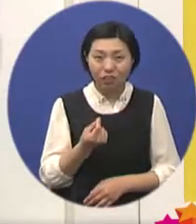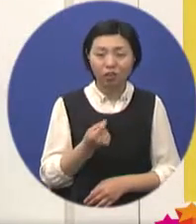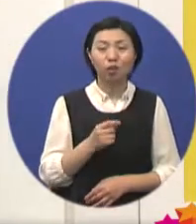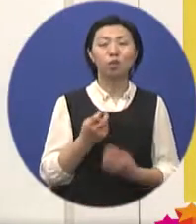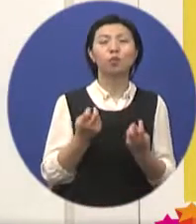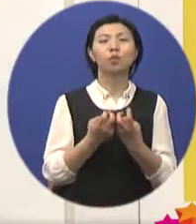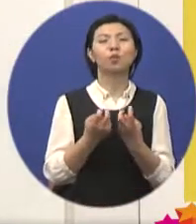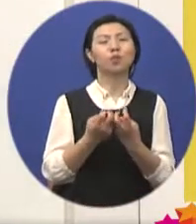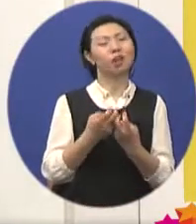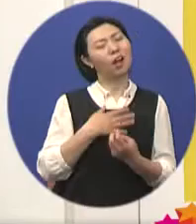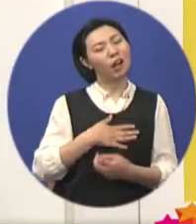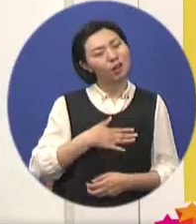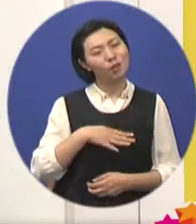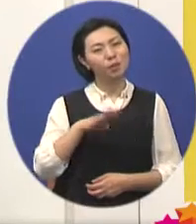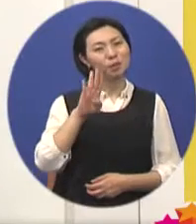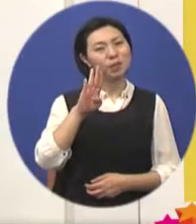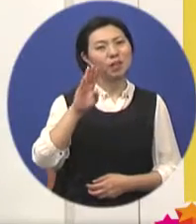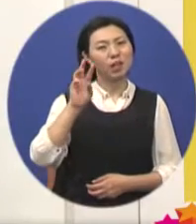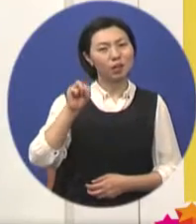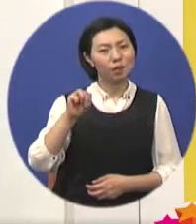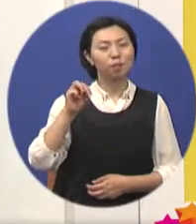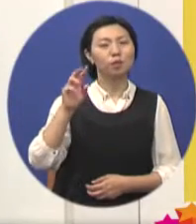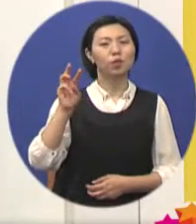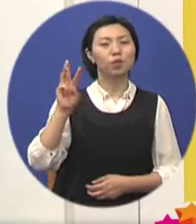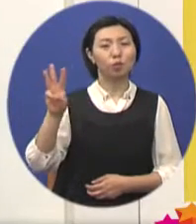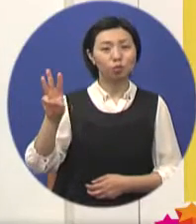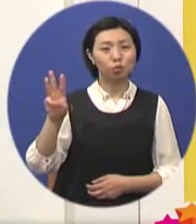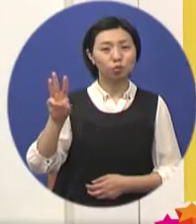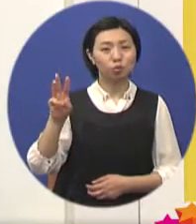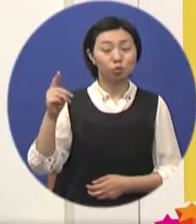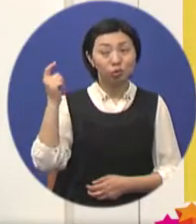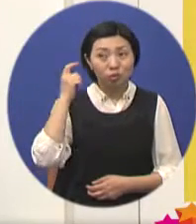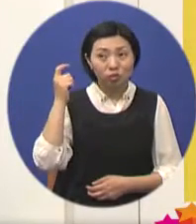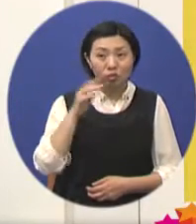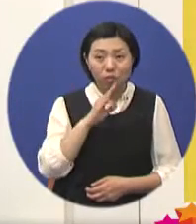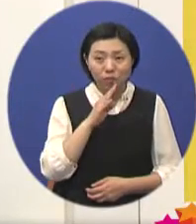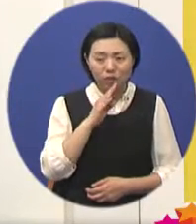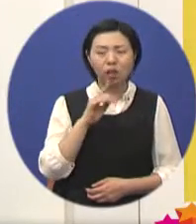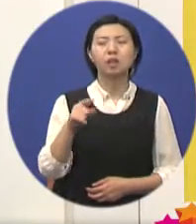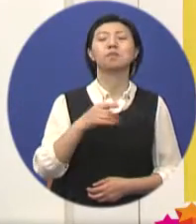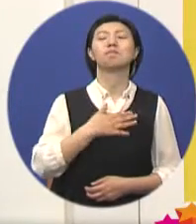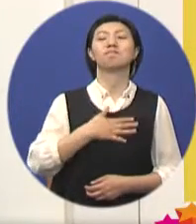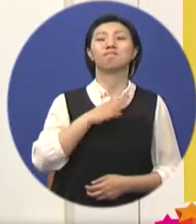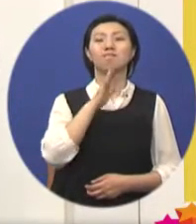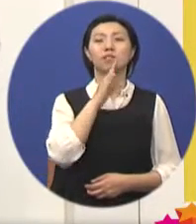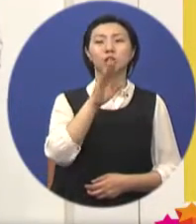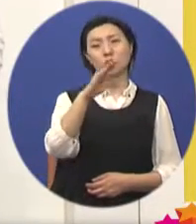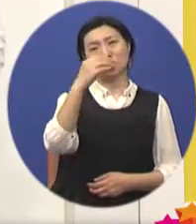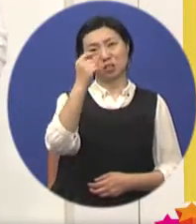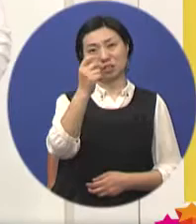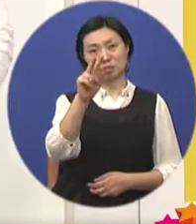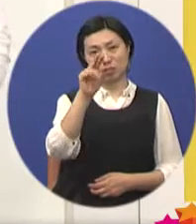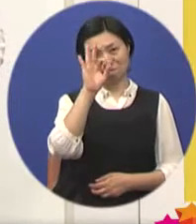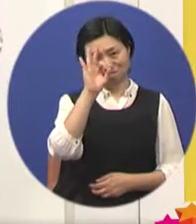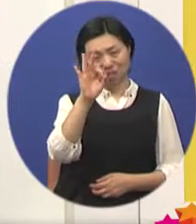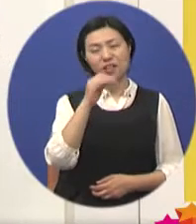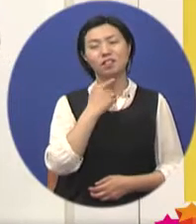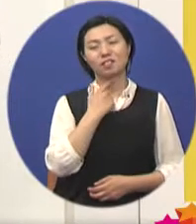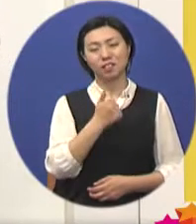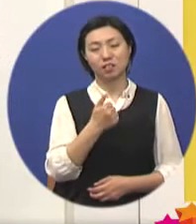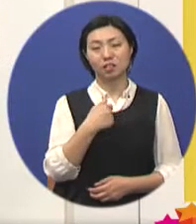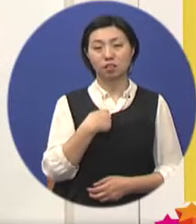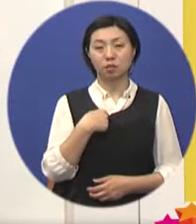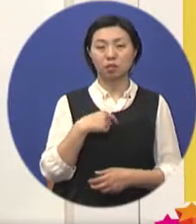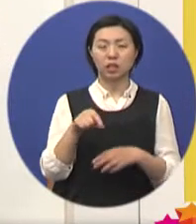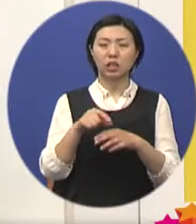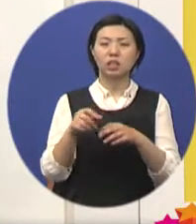아시네. 아니 어디 가서 방송을 했더니 그걸 보셨나 봐요. 방송 봤어요. 네. 네. 그래서 네. 이제 차가 조금